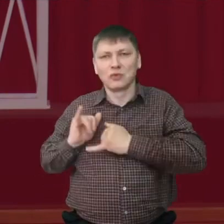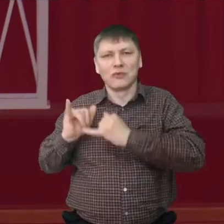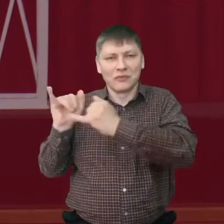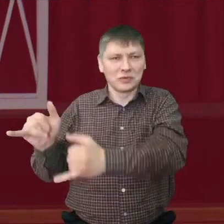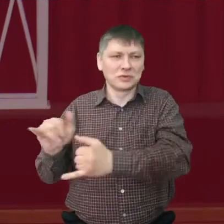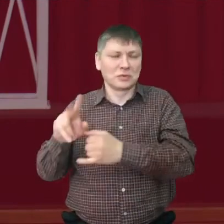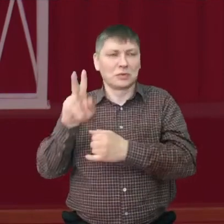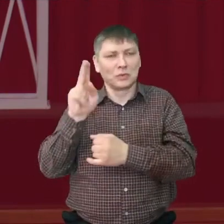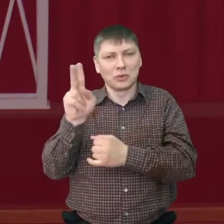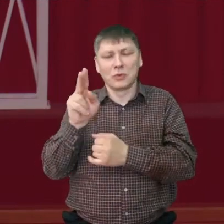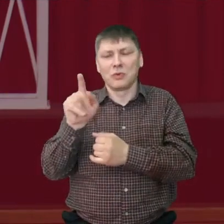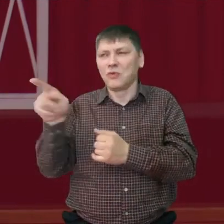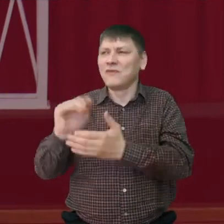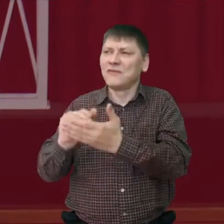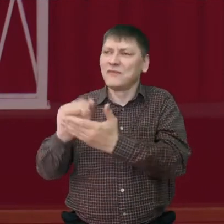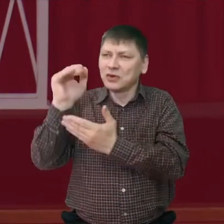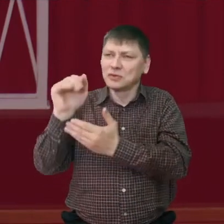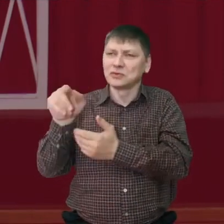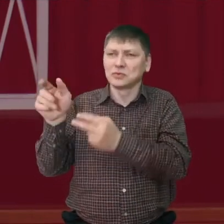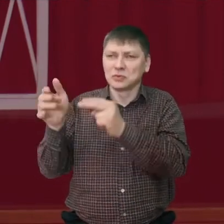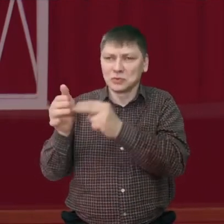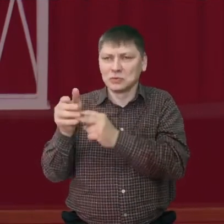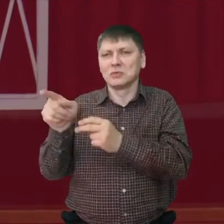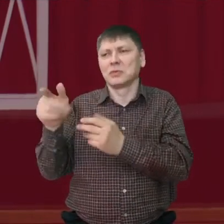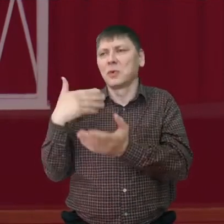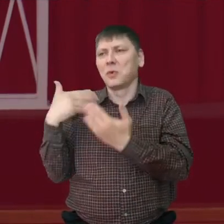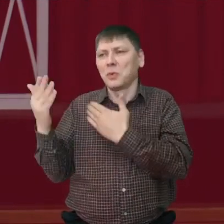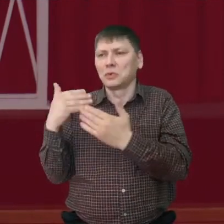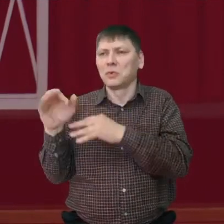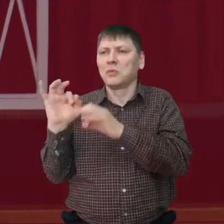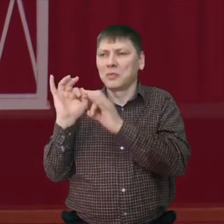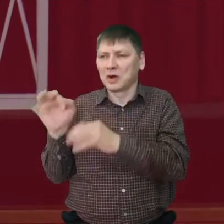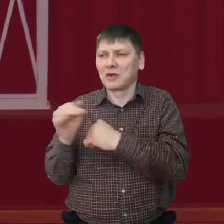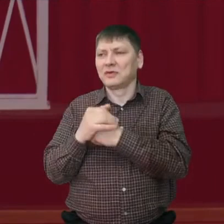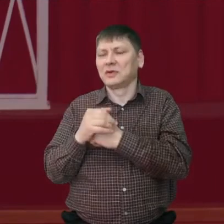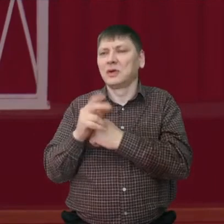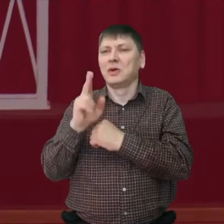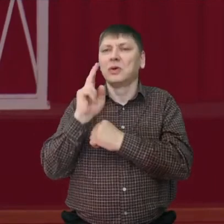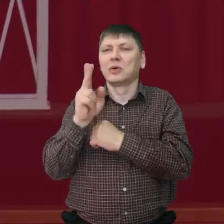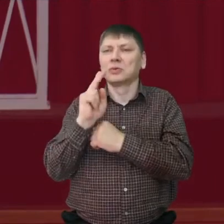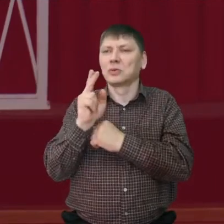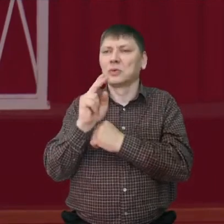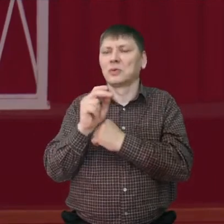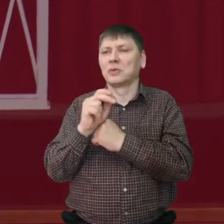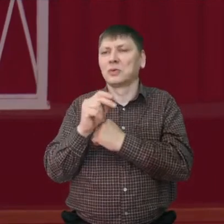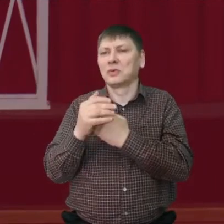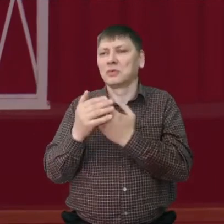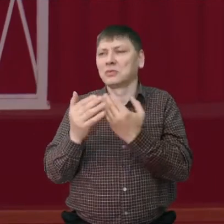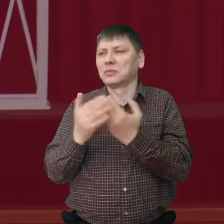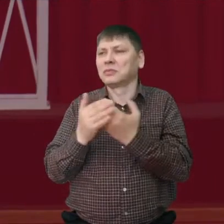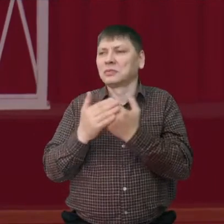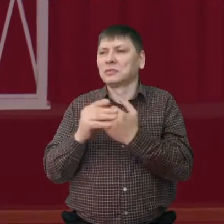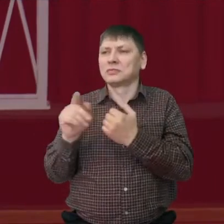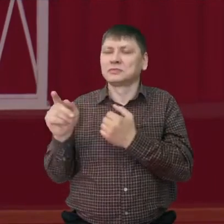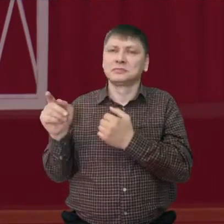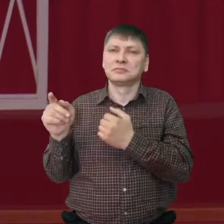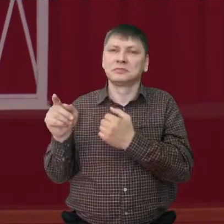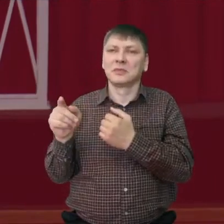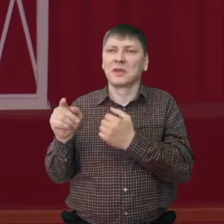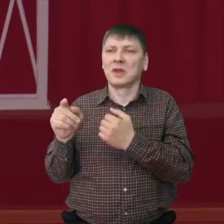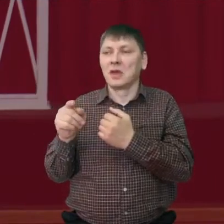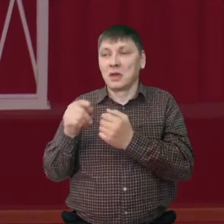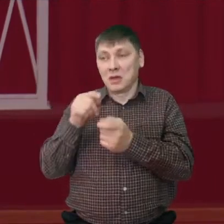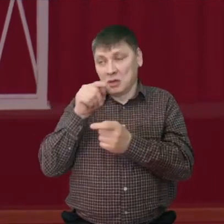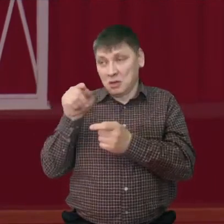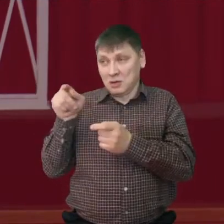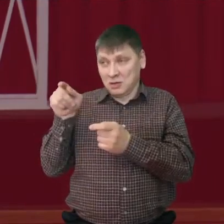тем, которые являются вышестоящими, относится правильно в том числе к тем, которые по отношению к тому человеку, который этим качеством